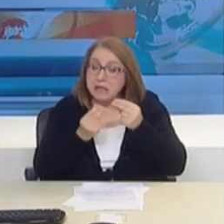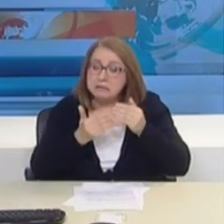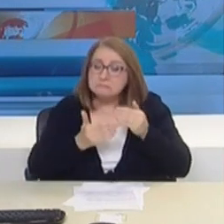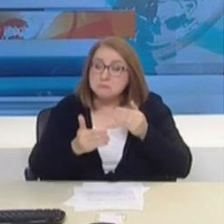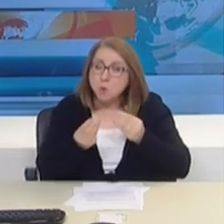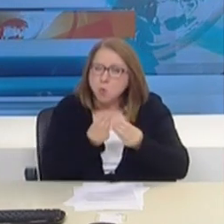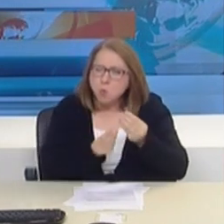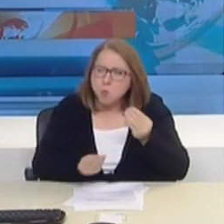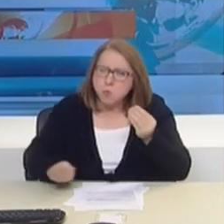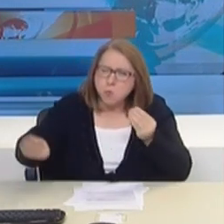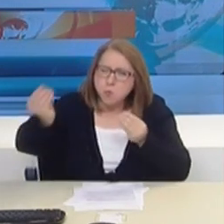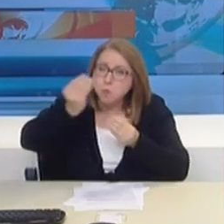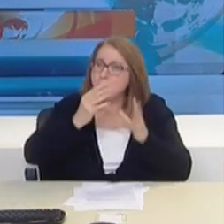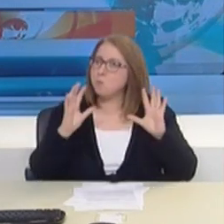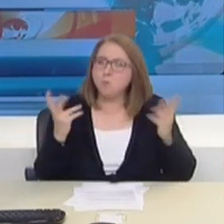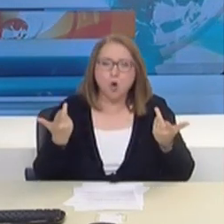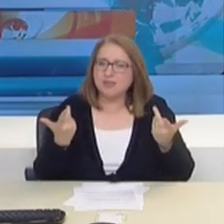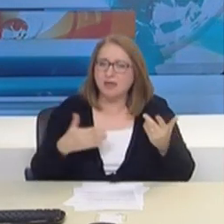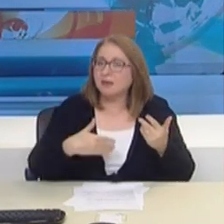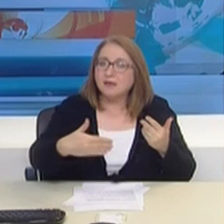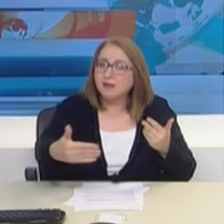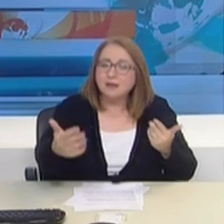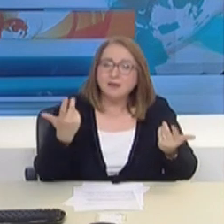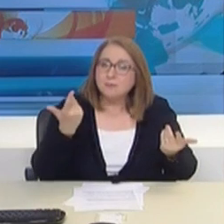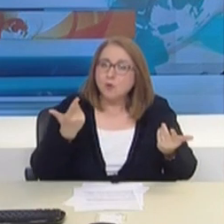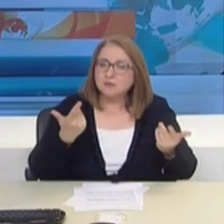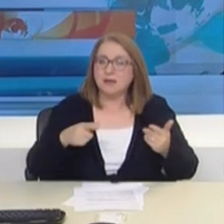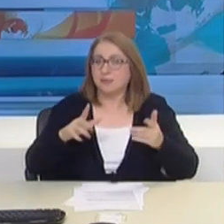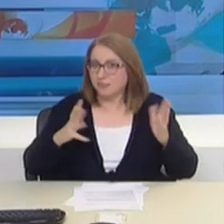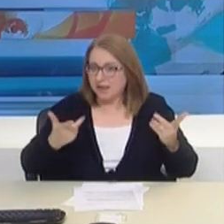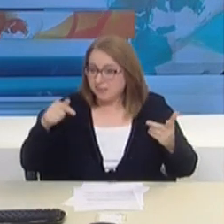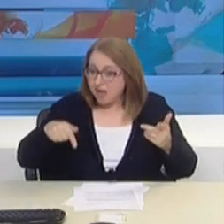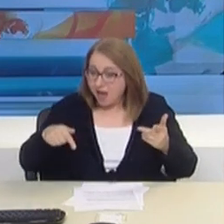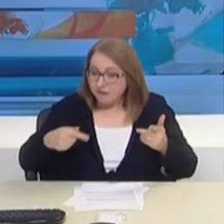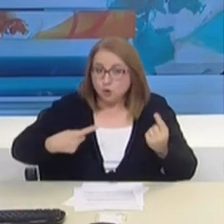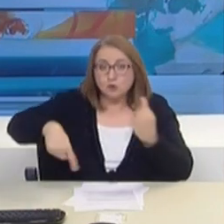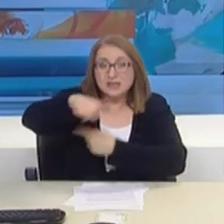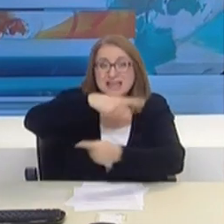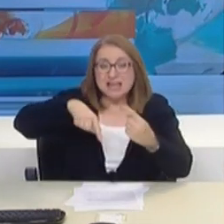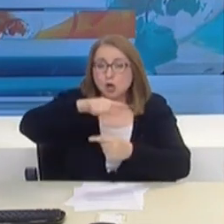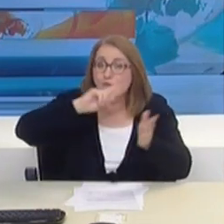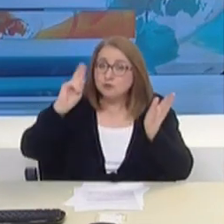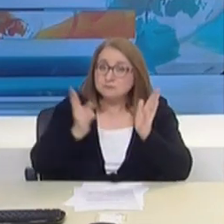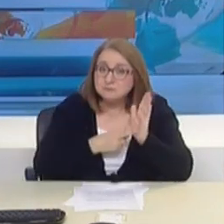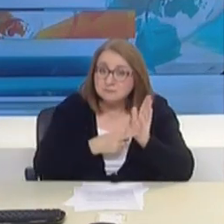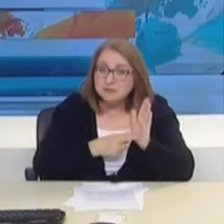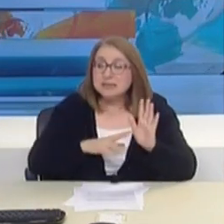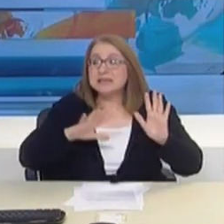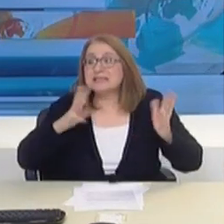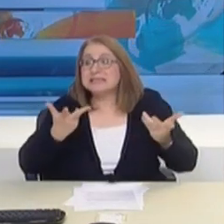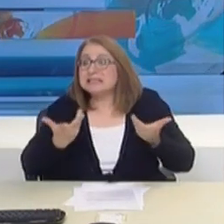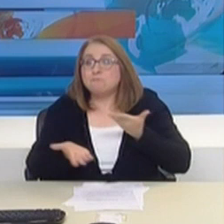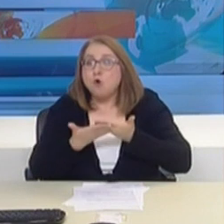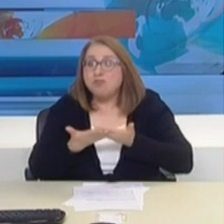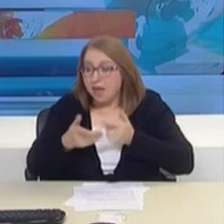θεωρείτε ότι η κλιμάκωση των μέτρων περιορισμού με την απαγόρευση της κυκλοφορίας μπορεί να βοηθήσει ή είναι πιο σημαντικά τα μέτρα στήριξης των νοσοκομείων και